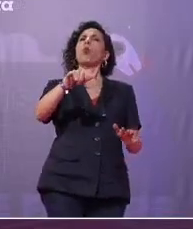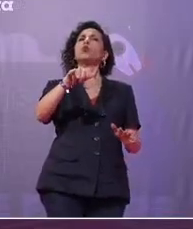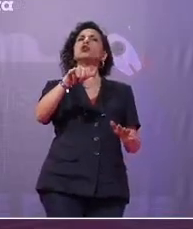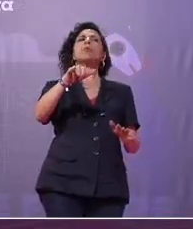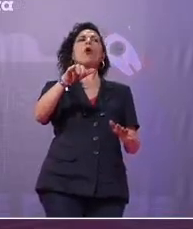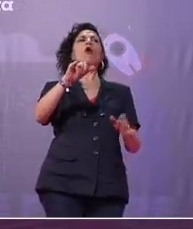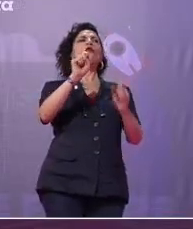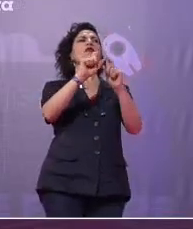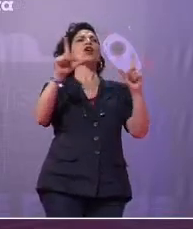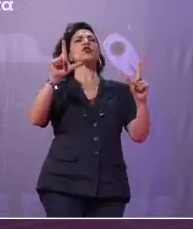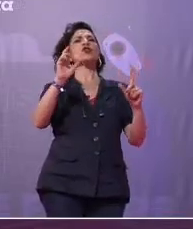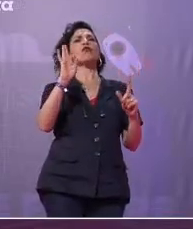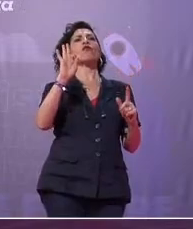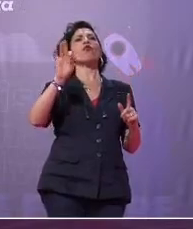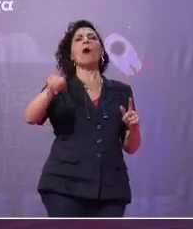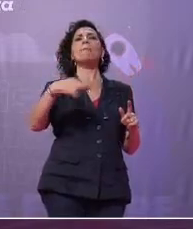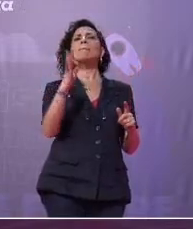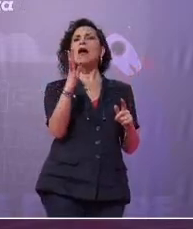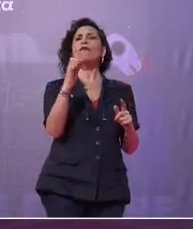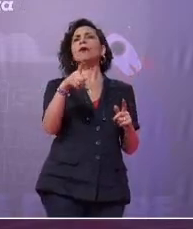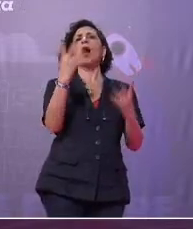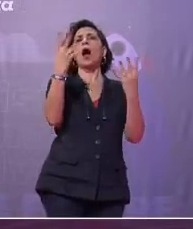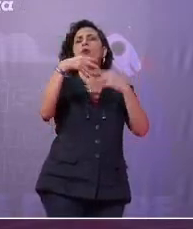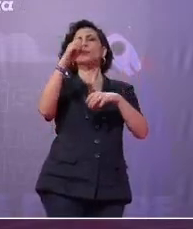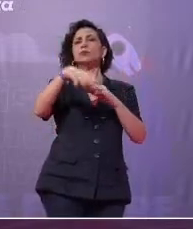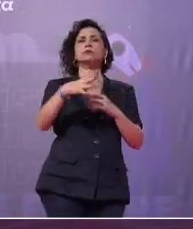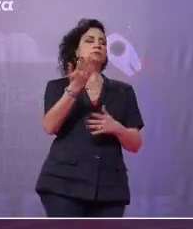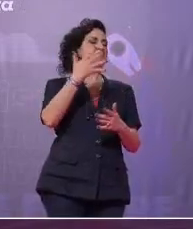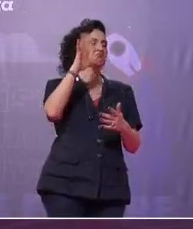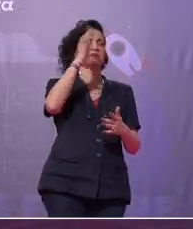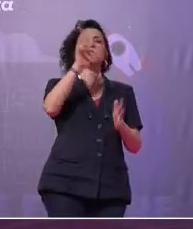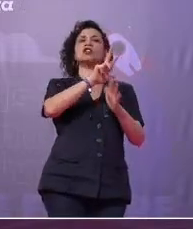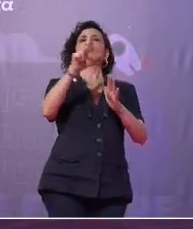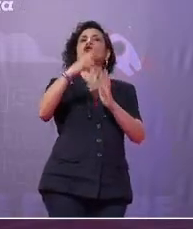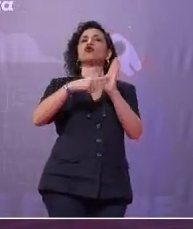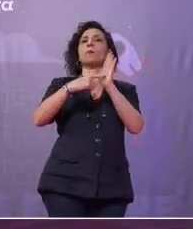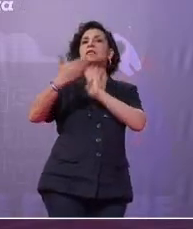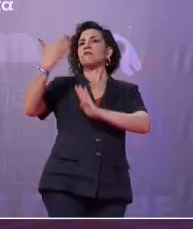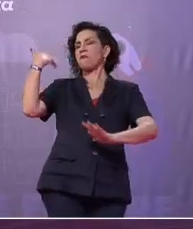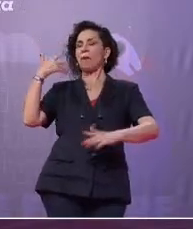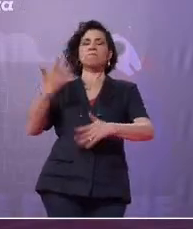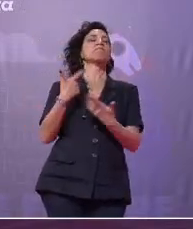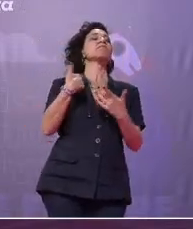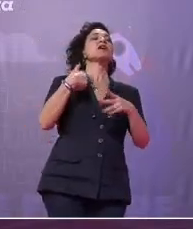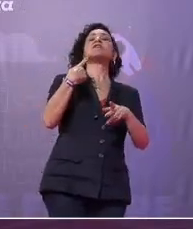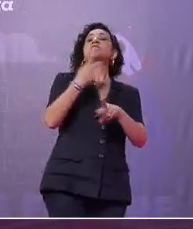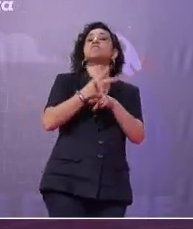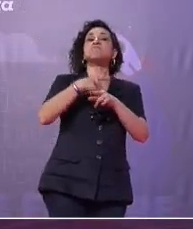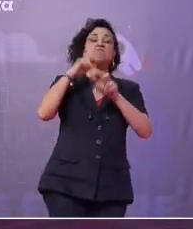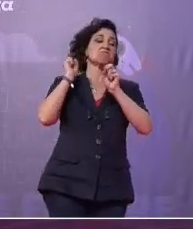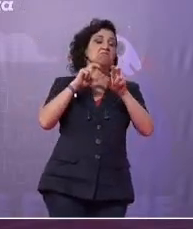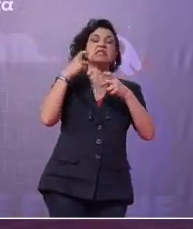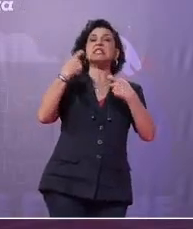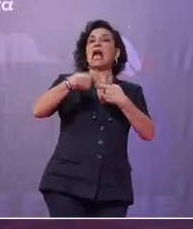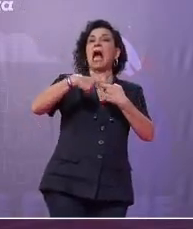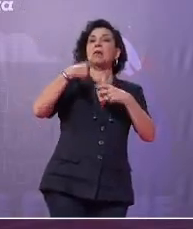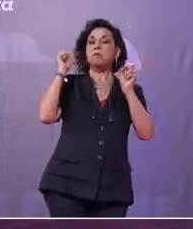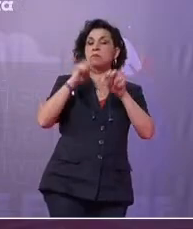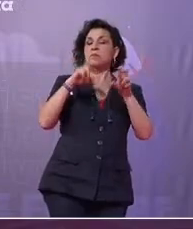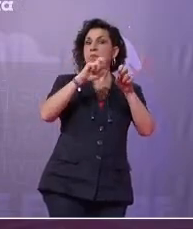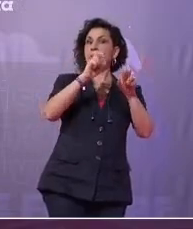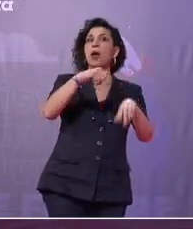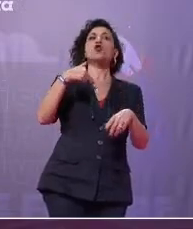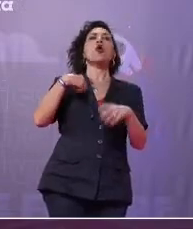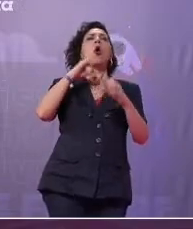esempio 18 mesi fa avevo bisogno di un paio di scarpe da running nuove andavo su Google chiedevo le scarpe da running per correre sull'asfalto